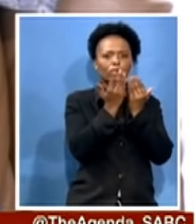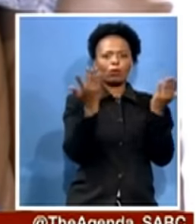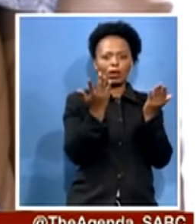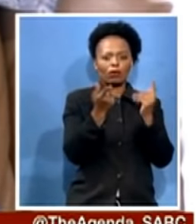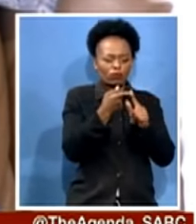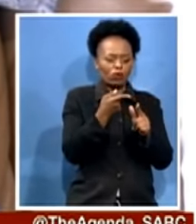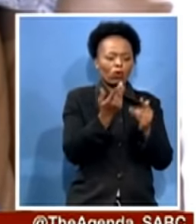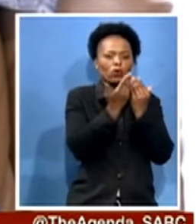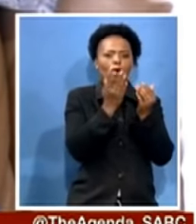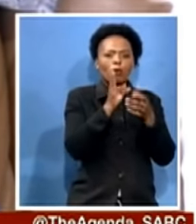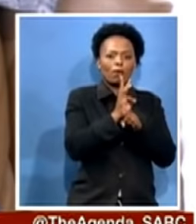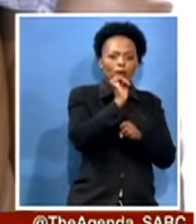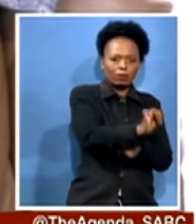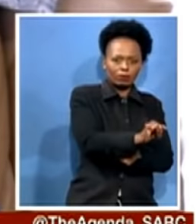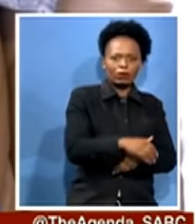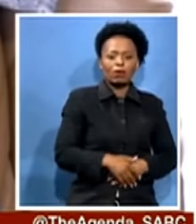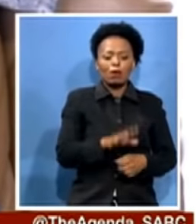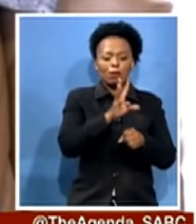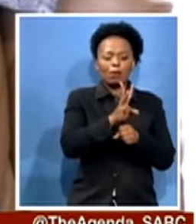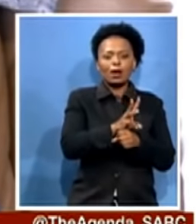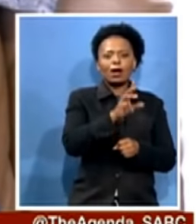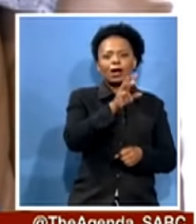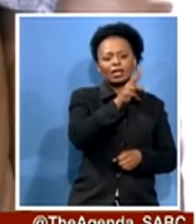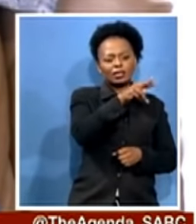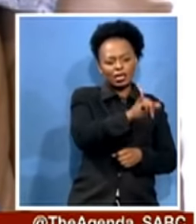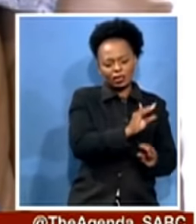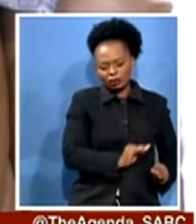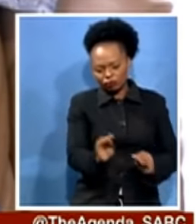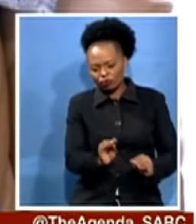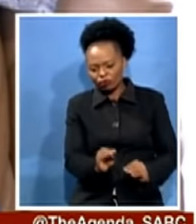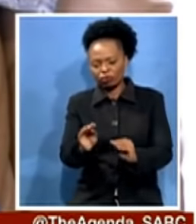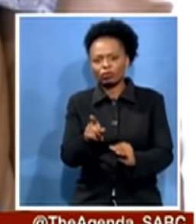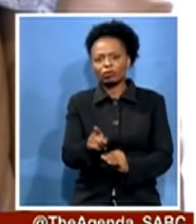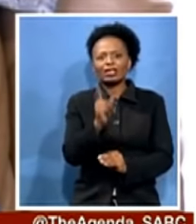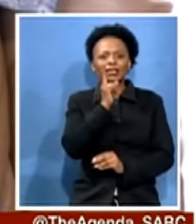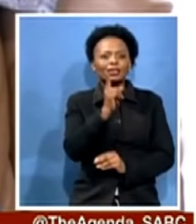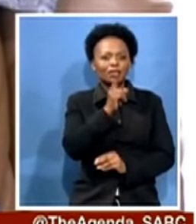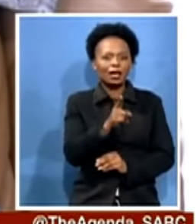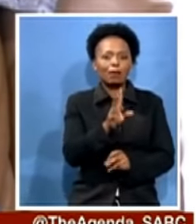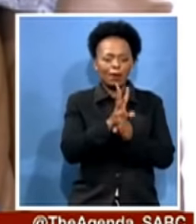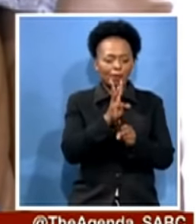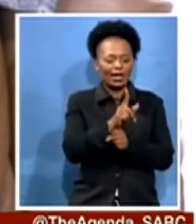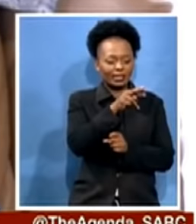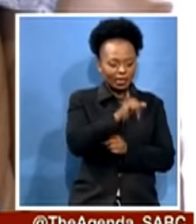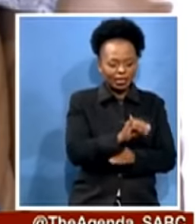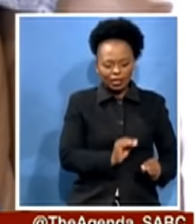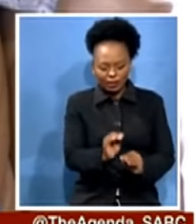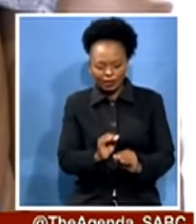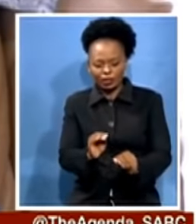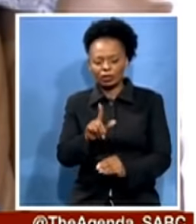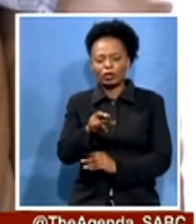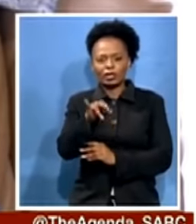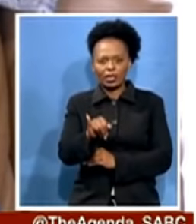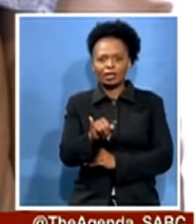uMakalindani waqala wafundisa uLindani ezikoleni lezo model C, waseyamkhipha. Wathi ayibukeki lento yokuthi